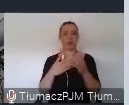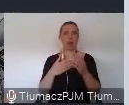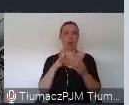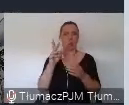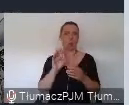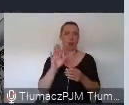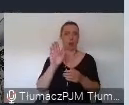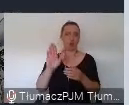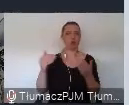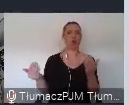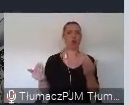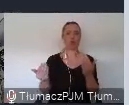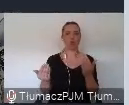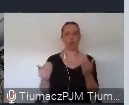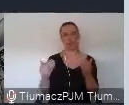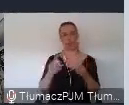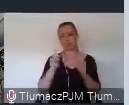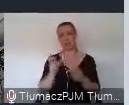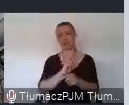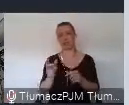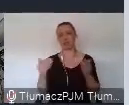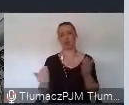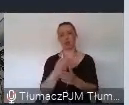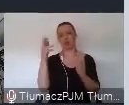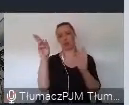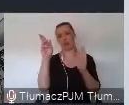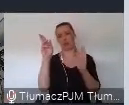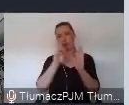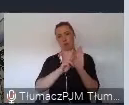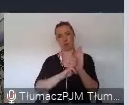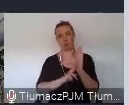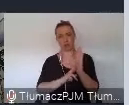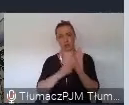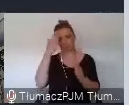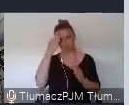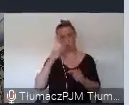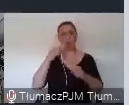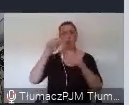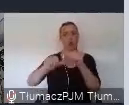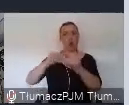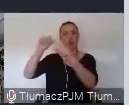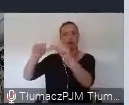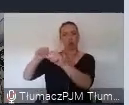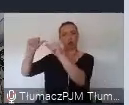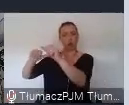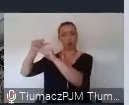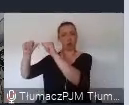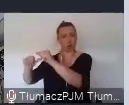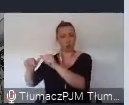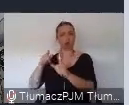doskonale, że te kryteria są nałożone na budynki z roku, znaczy może nie z roku na rok, ale z okresu na okres w perspektywie następnej będą